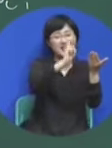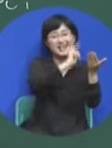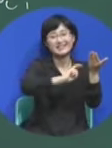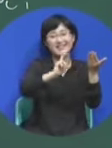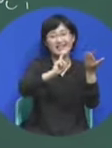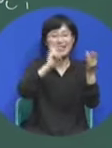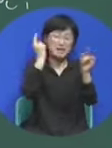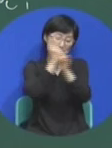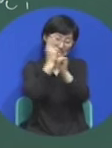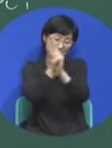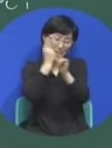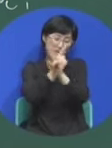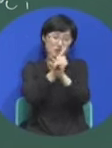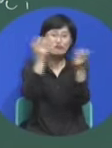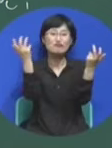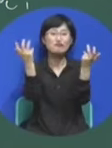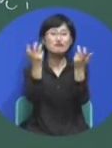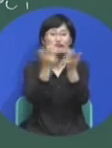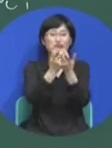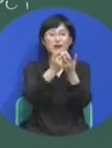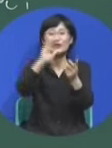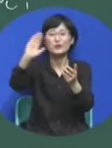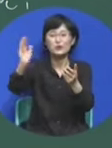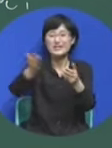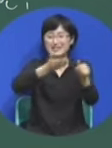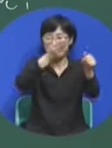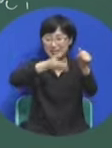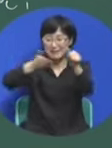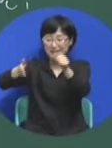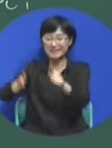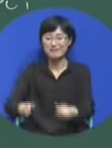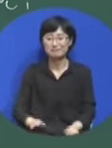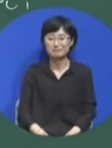여러분의 삶의 현장에서 충만하기를 주 이름을 축복합니다.